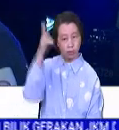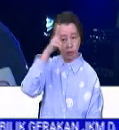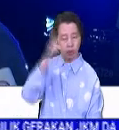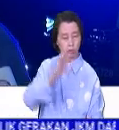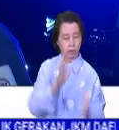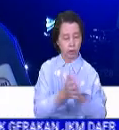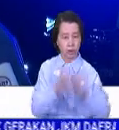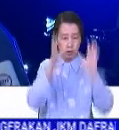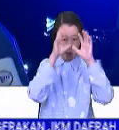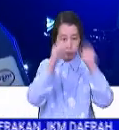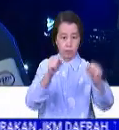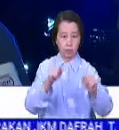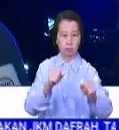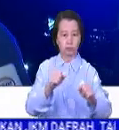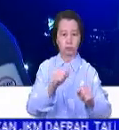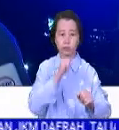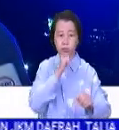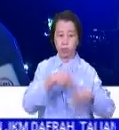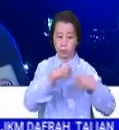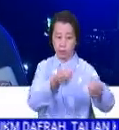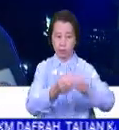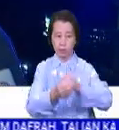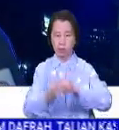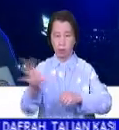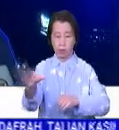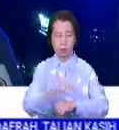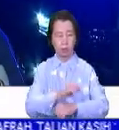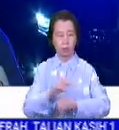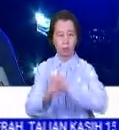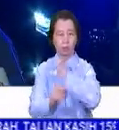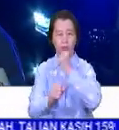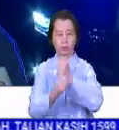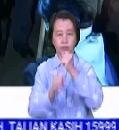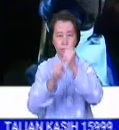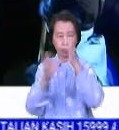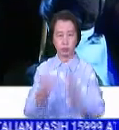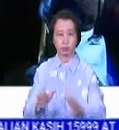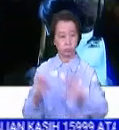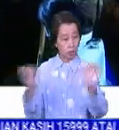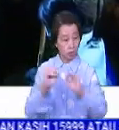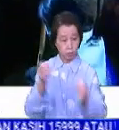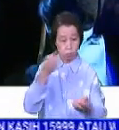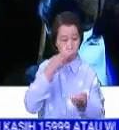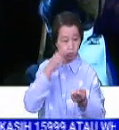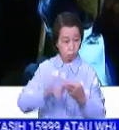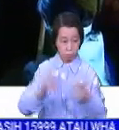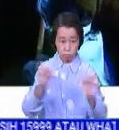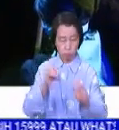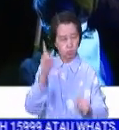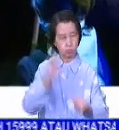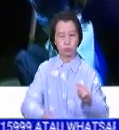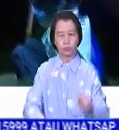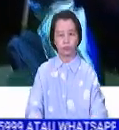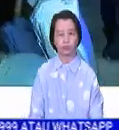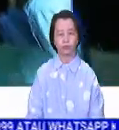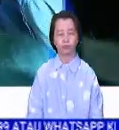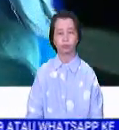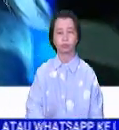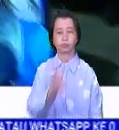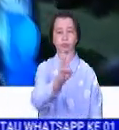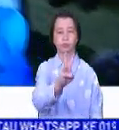para majikan tidak mengambil ee pekerja-pekerja yang tidak mempunyai dokumen menurut jenatan setakat ini sebanyak